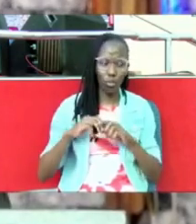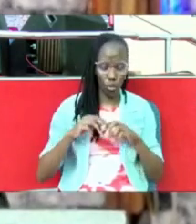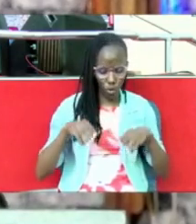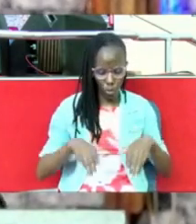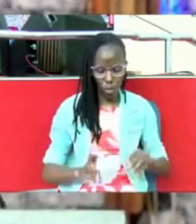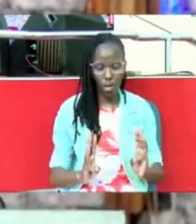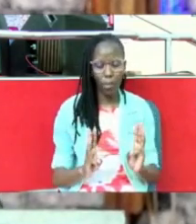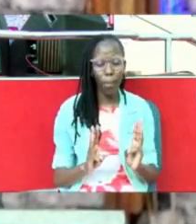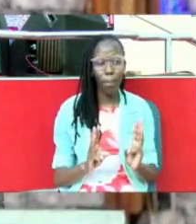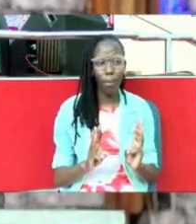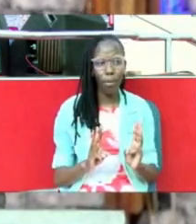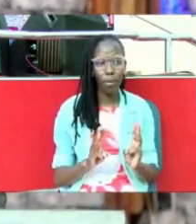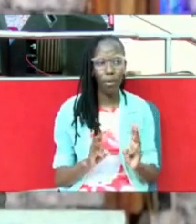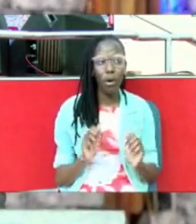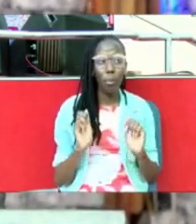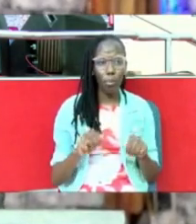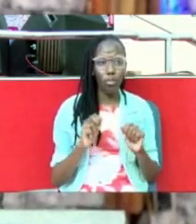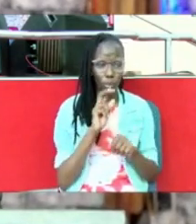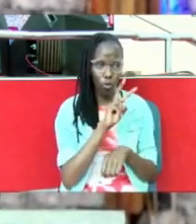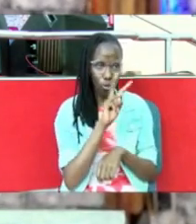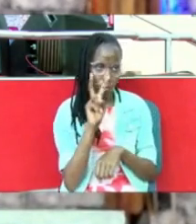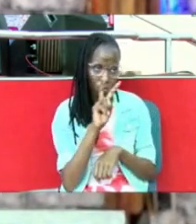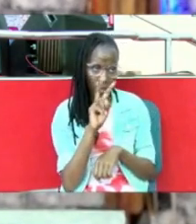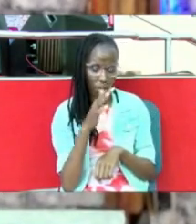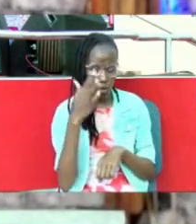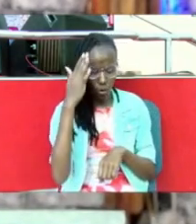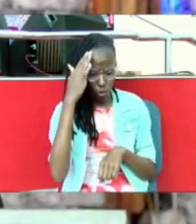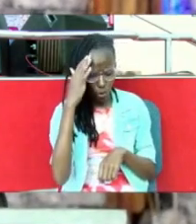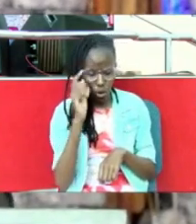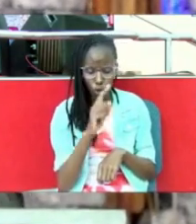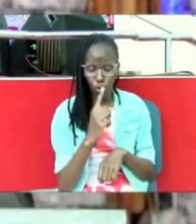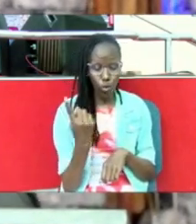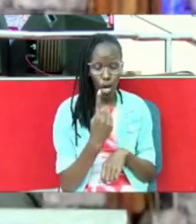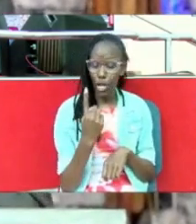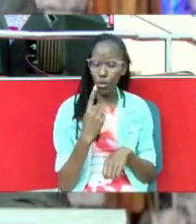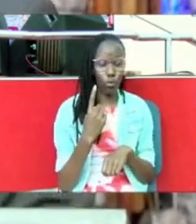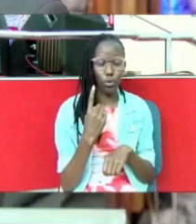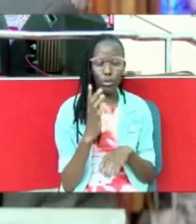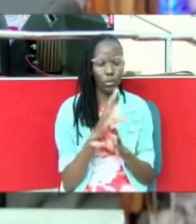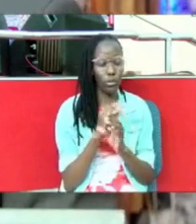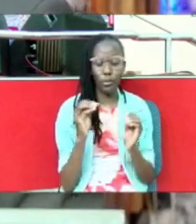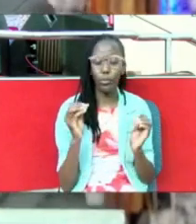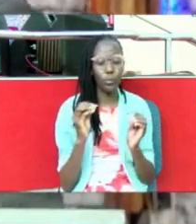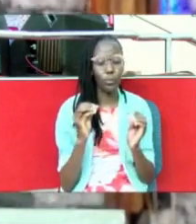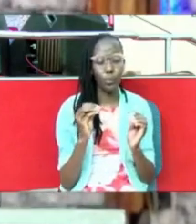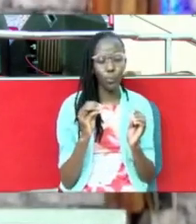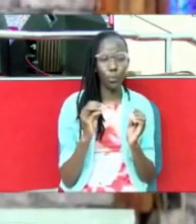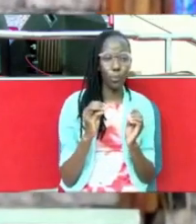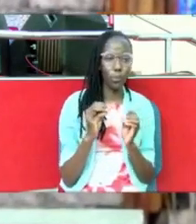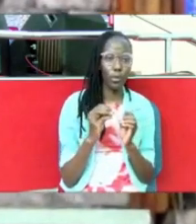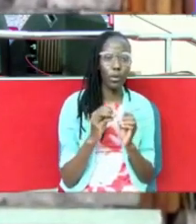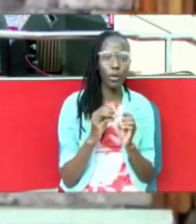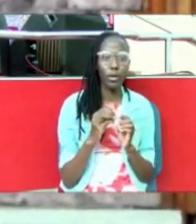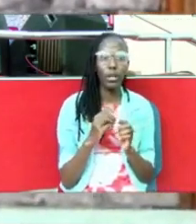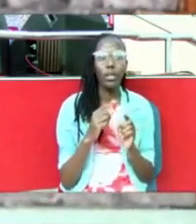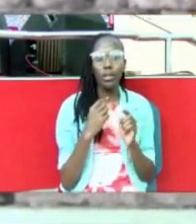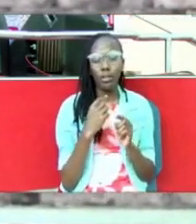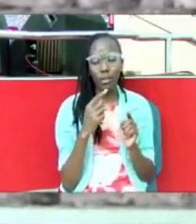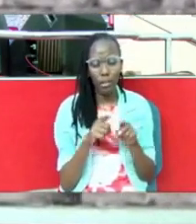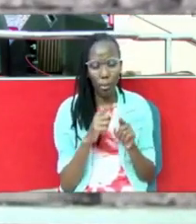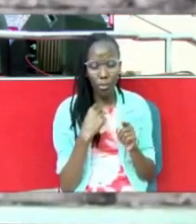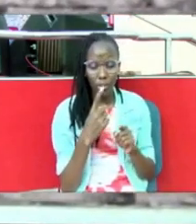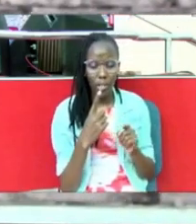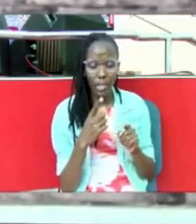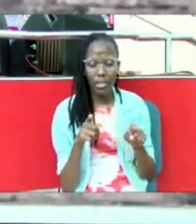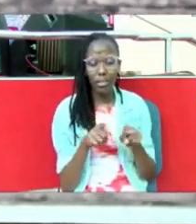yako. You can face them knowing that you're not alone. Unaweza kabiliana na hayo majitu ukijua ya kwamba hauko peke yako. And you can say like David. Na unaweza